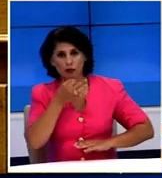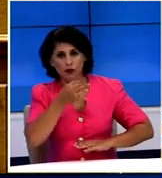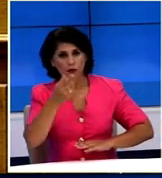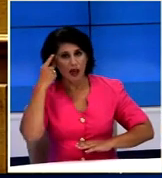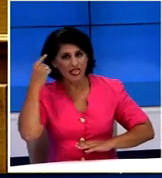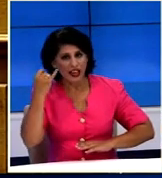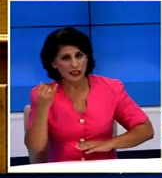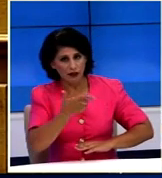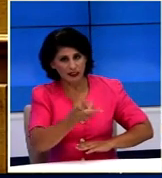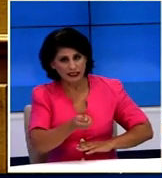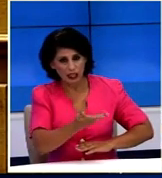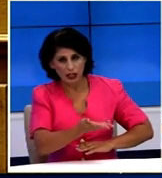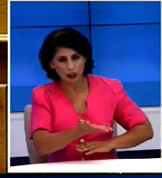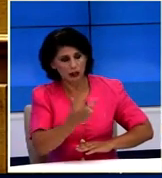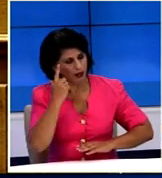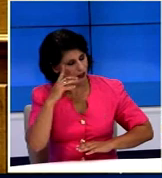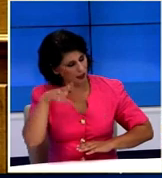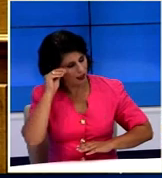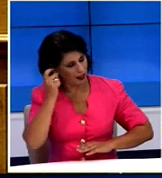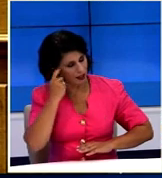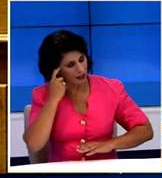ότι δεν καταλαβαίνει τι κάνει ο γειτονός μας.